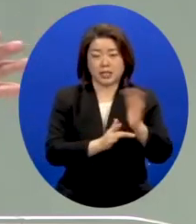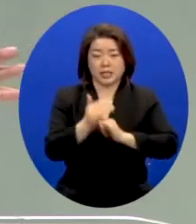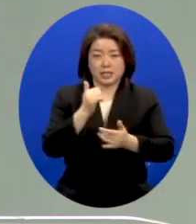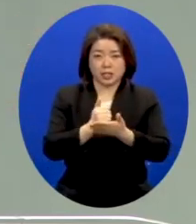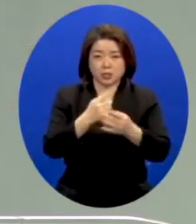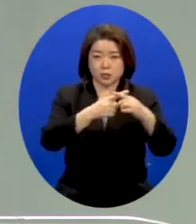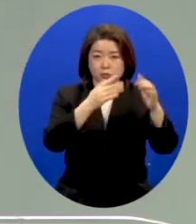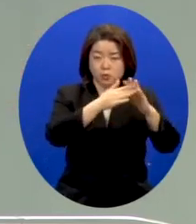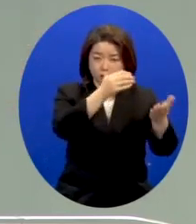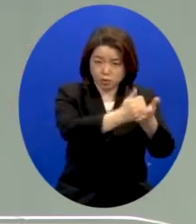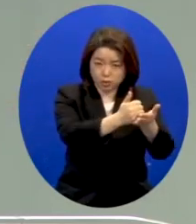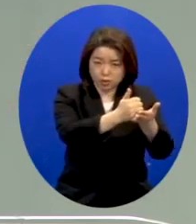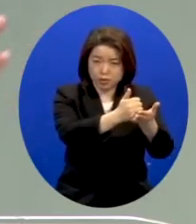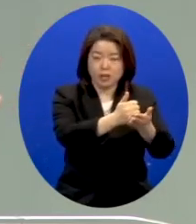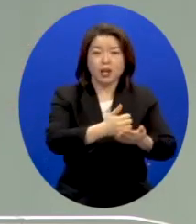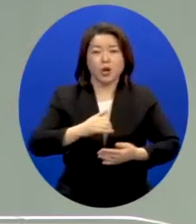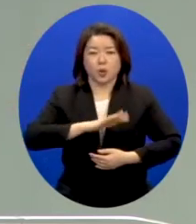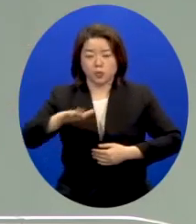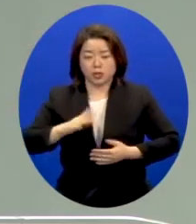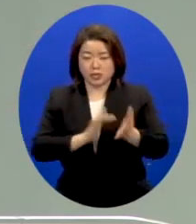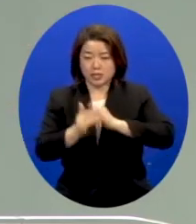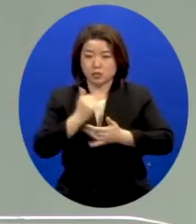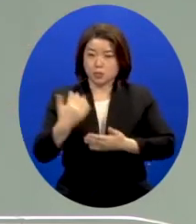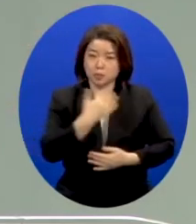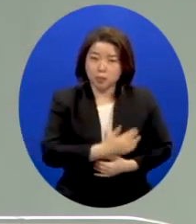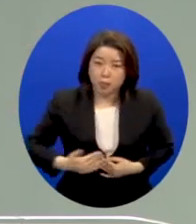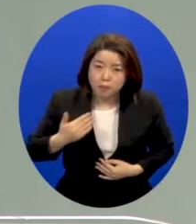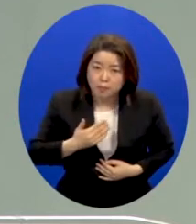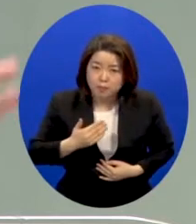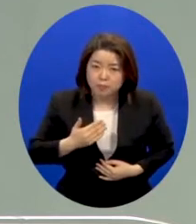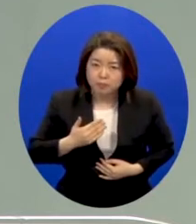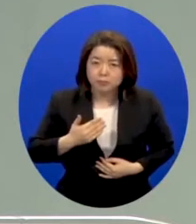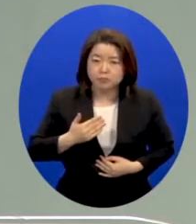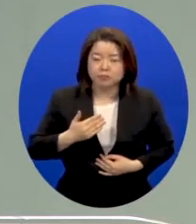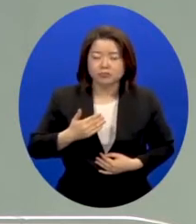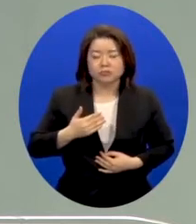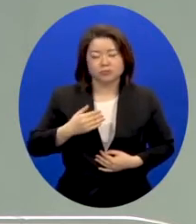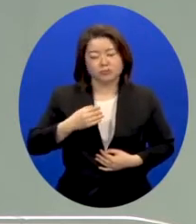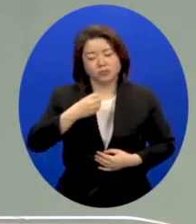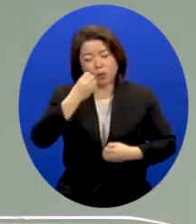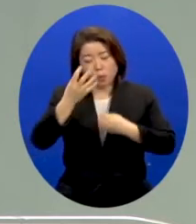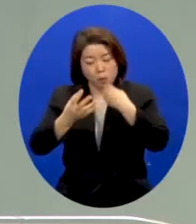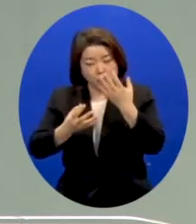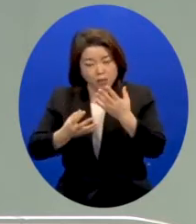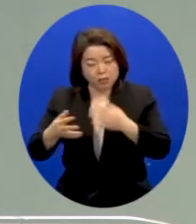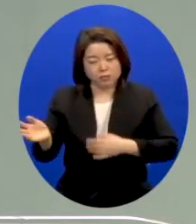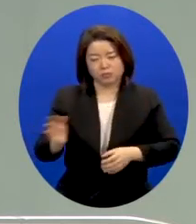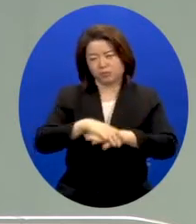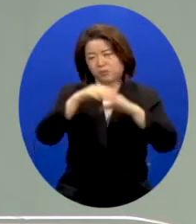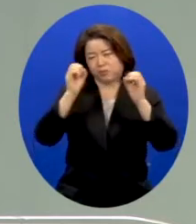주인인 이시다 우리는 예수님의 몸이다 다 공허한 이야기가 됩니다